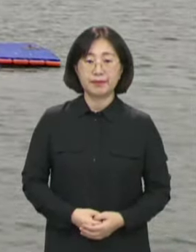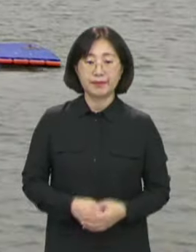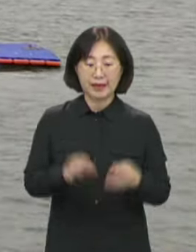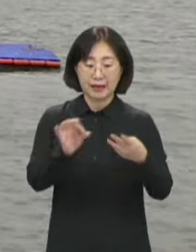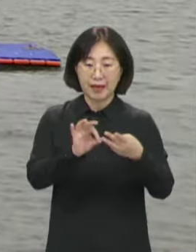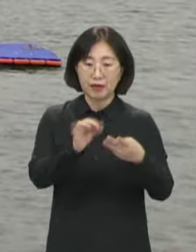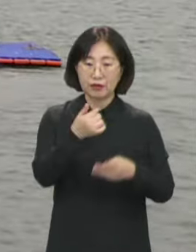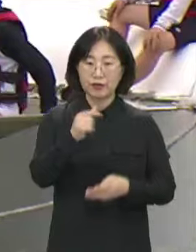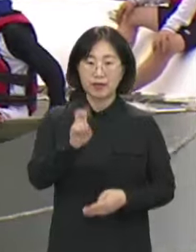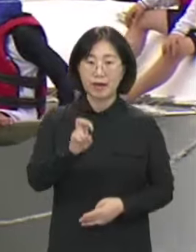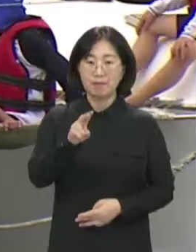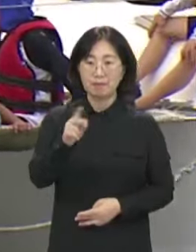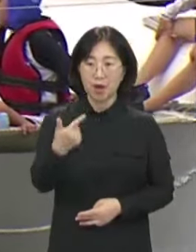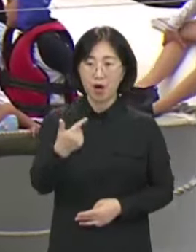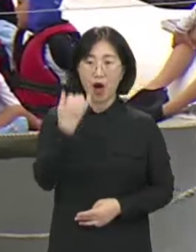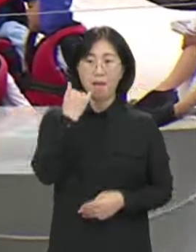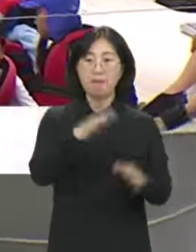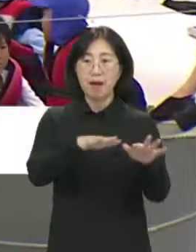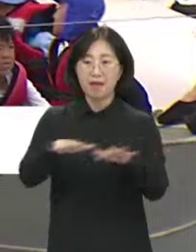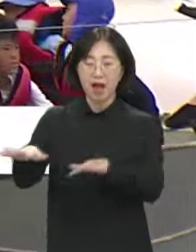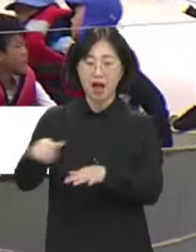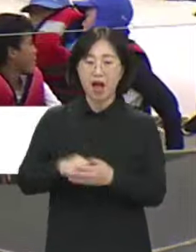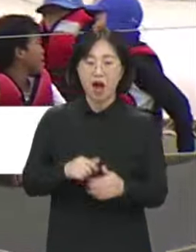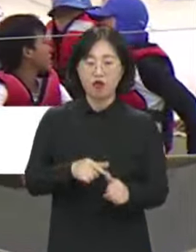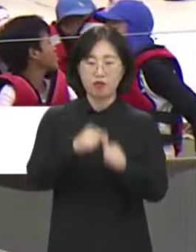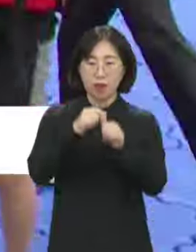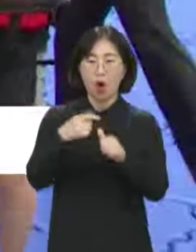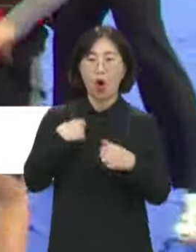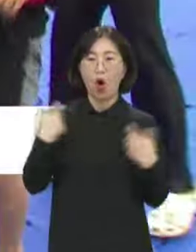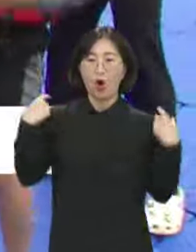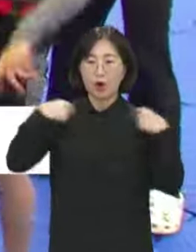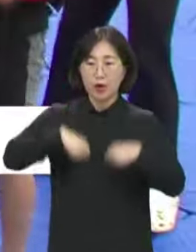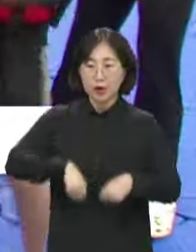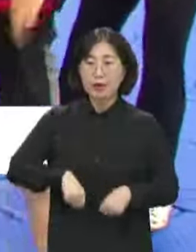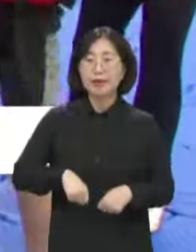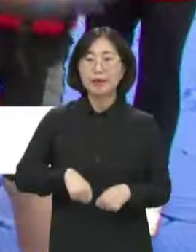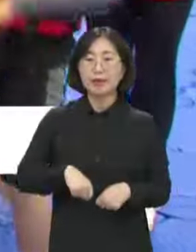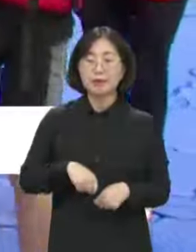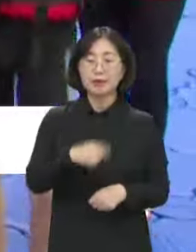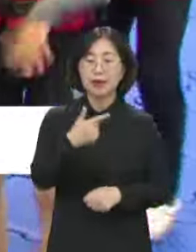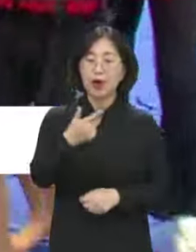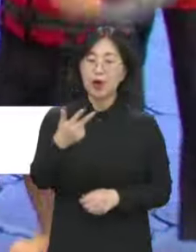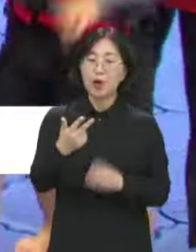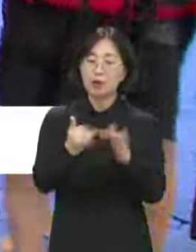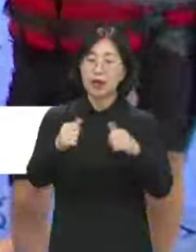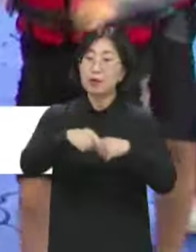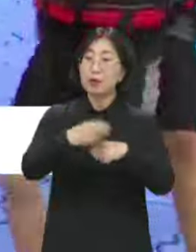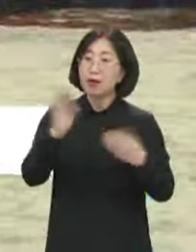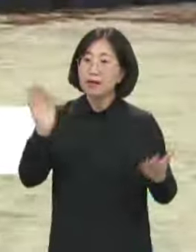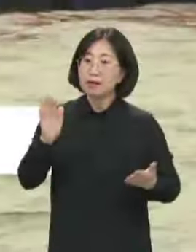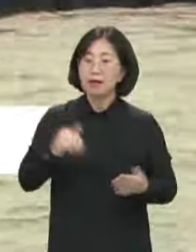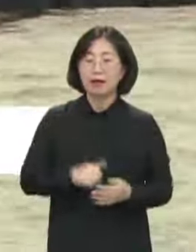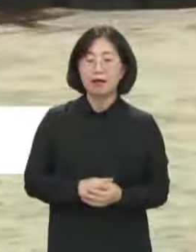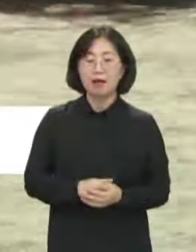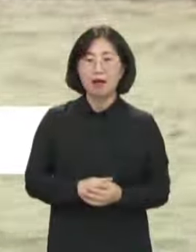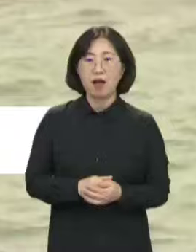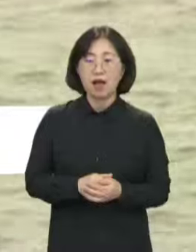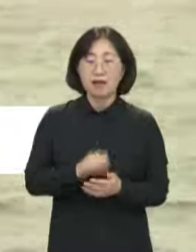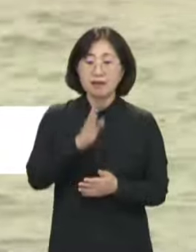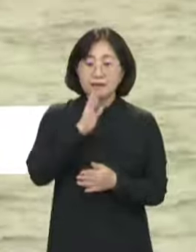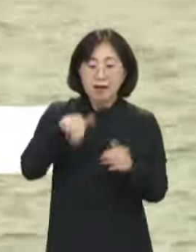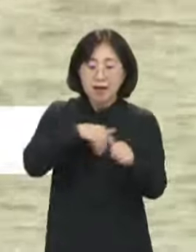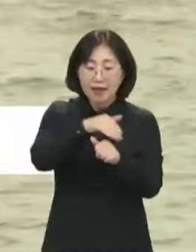태안군 남면 곰섬 앞바다. 구명조끼를 입은 초등학생 67명이 한 조를 이뤘습니다. 실제 조난 상황을